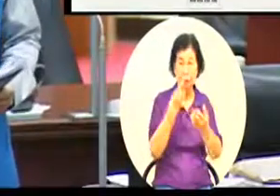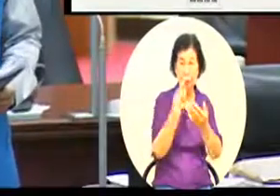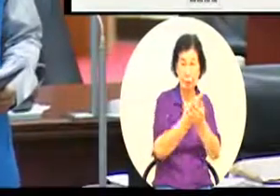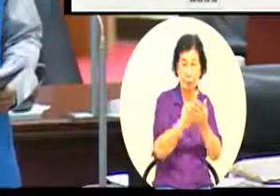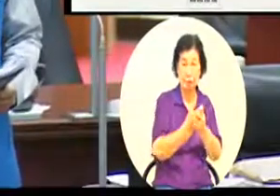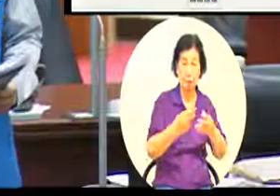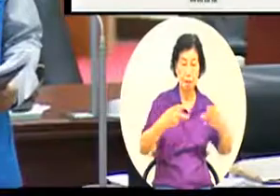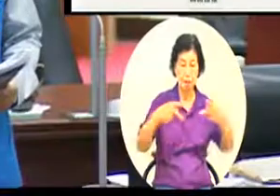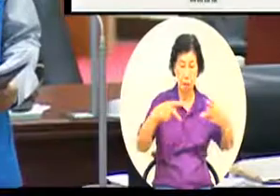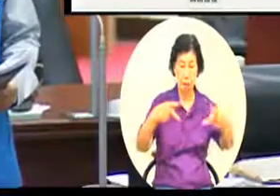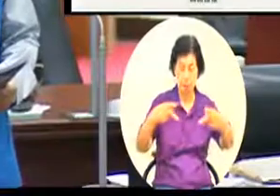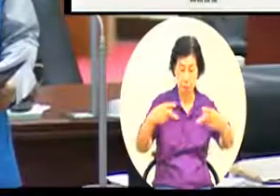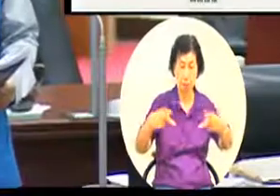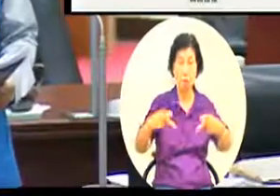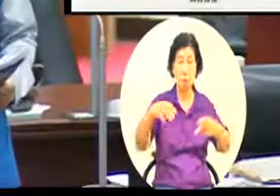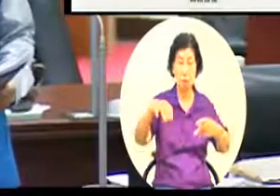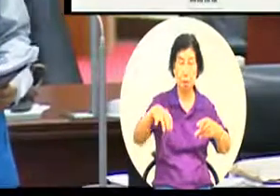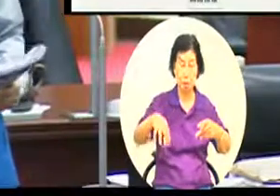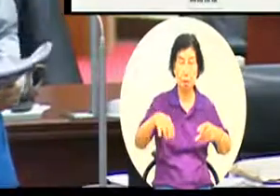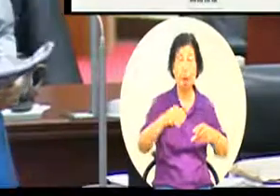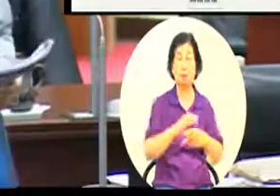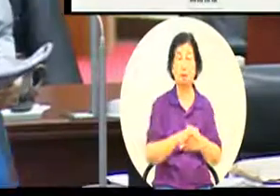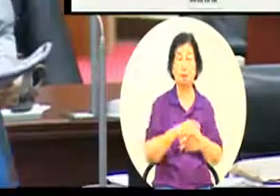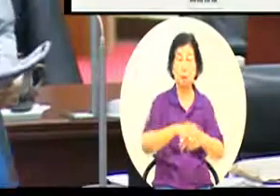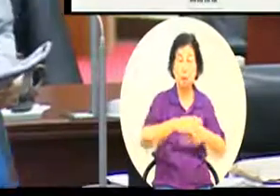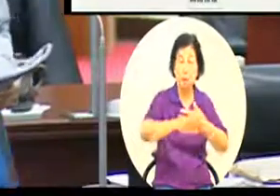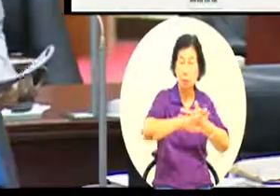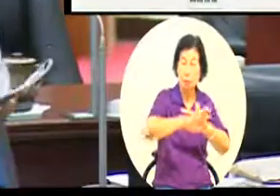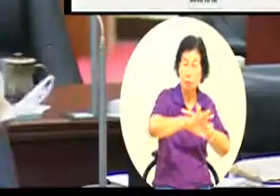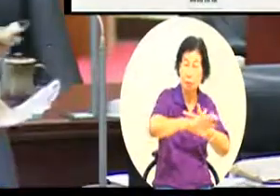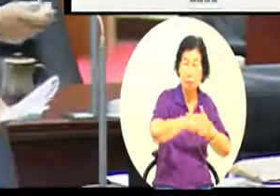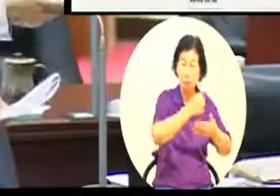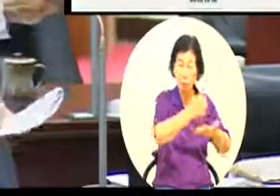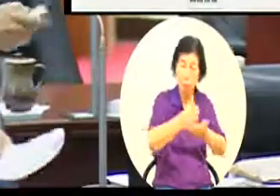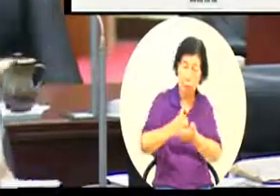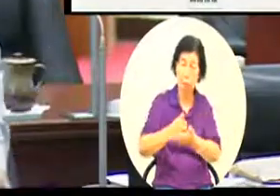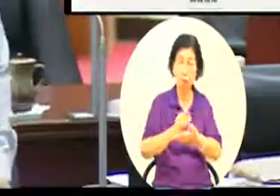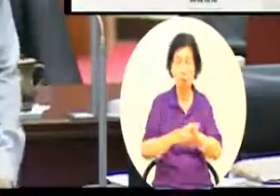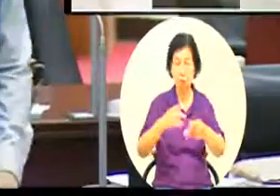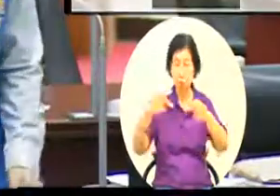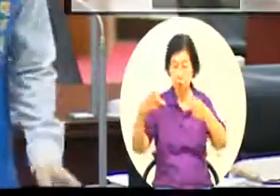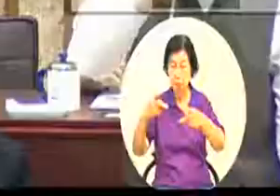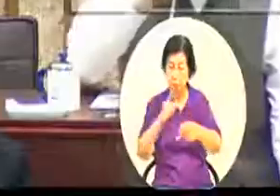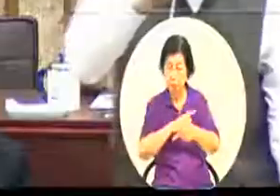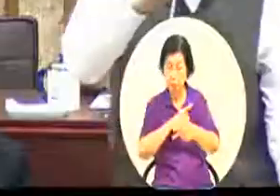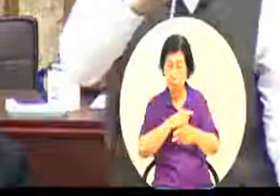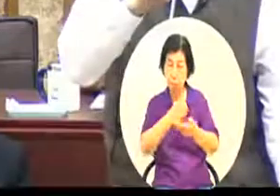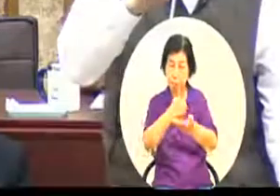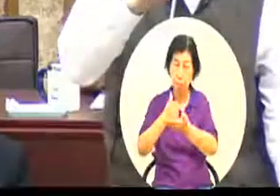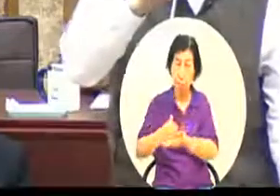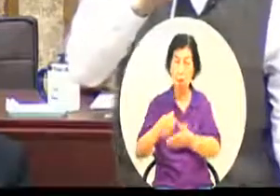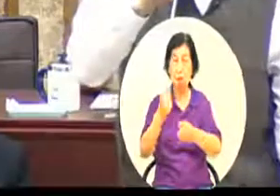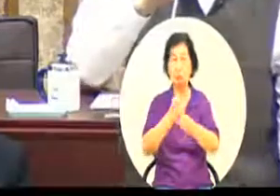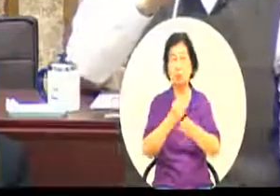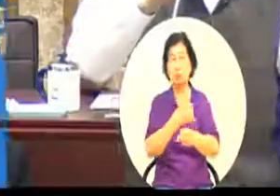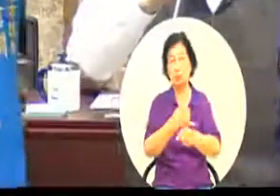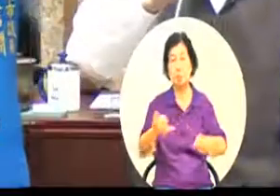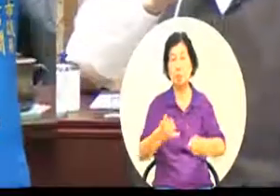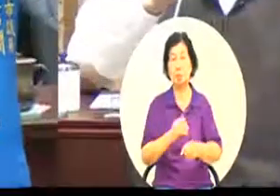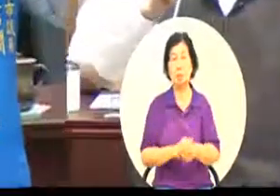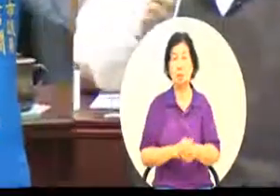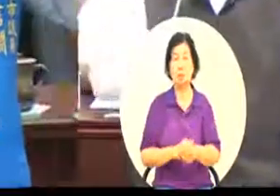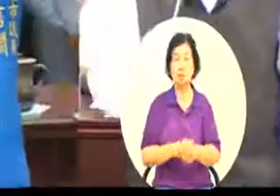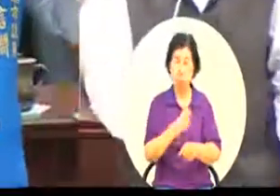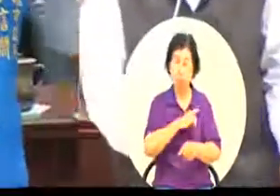员是捷运公司招聘的还是外包的？请局长回答一下。 请局长回答。 是捷运公司招